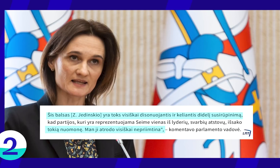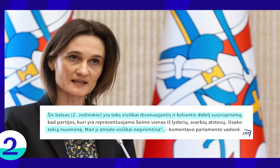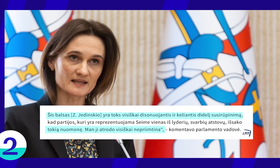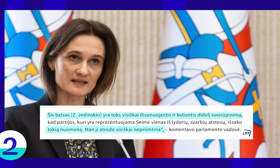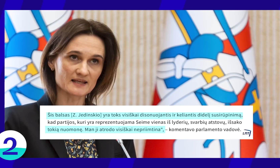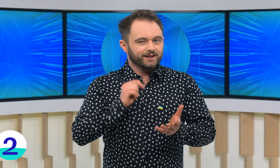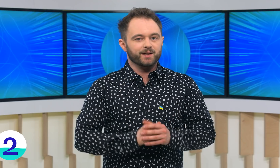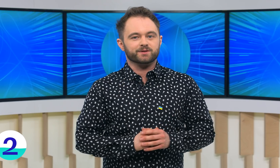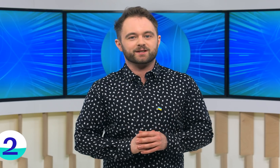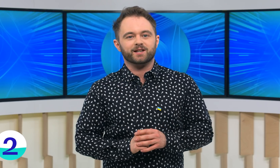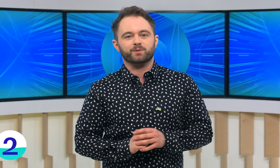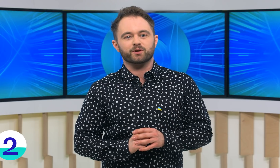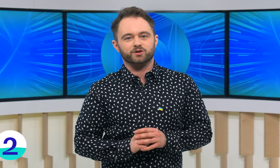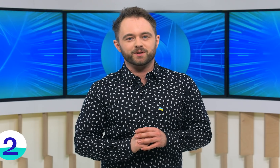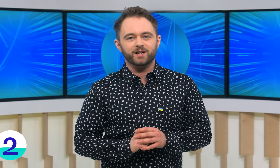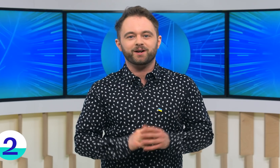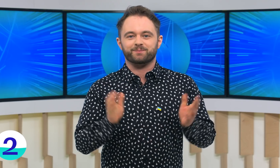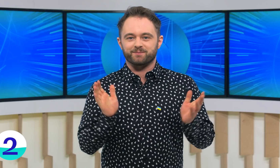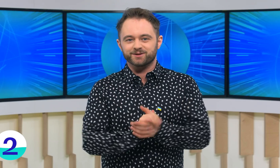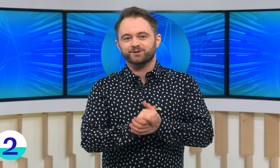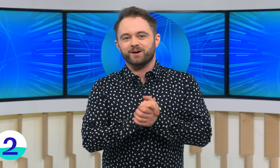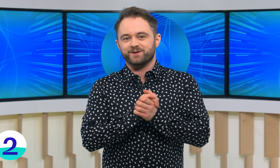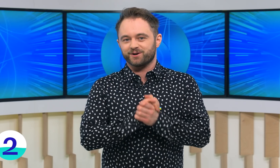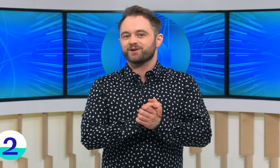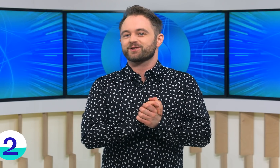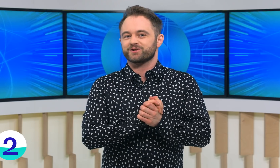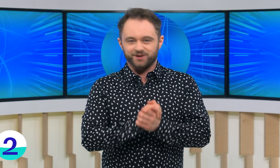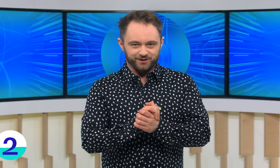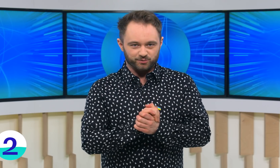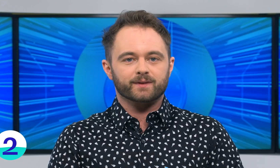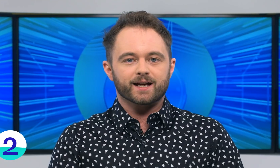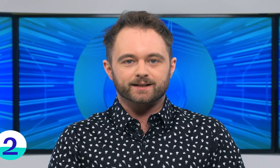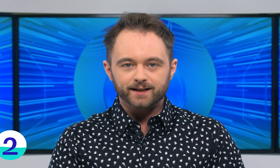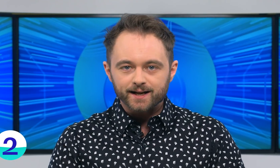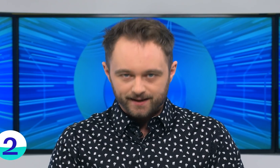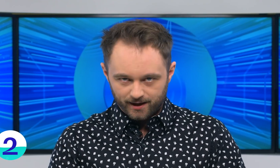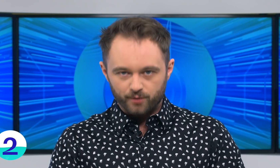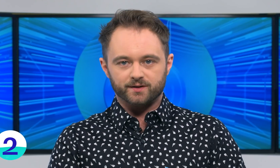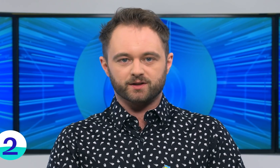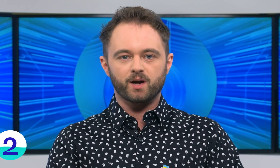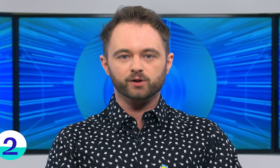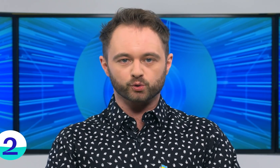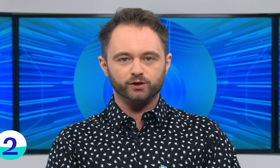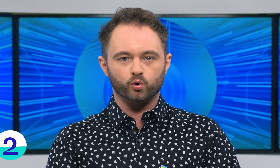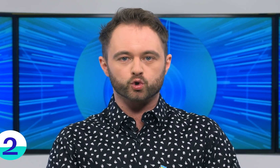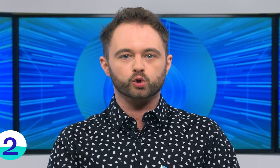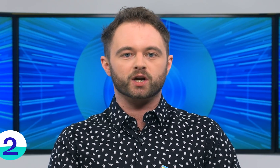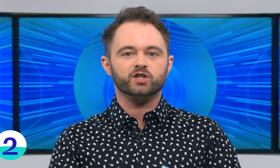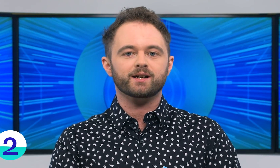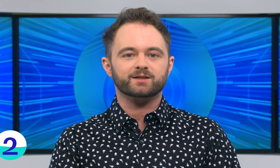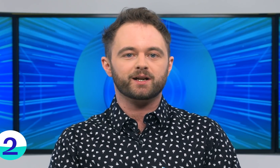yra nepriimtini. Tiems, kas kiek primiršo Zbignevą, priminsiu apie jo žygdarbius. Kai reikėjo Seime balsuoti